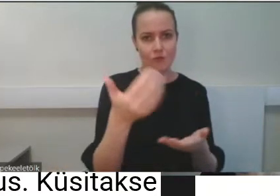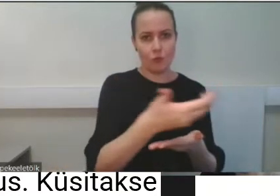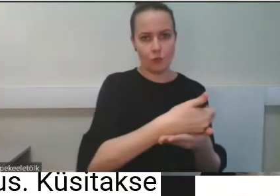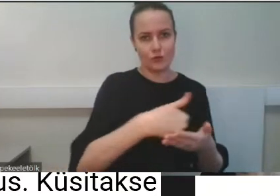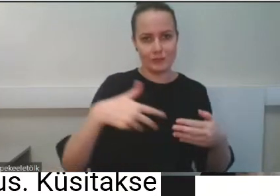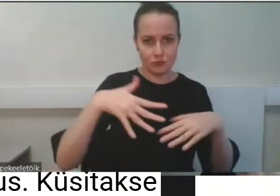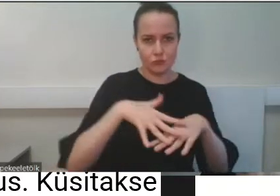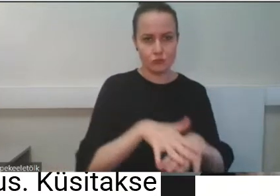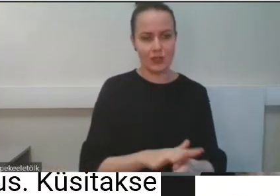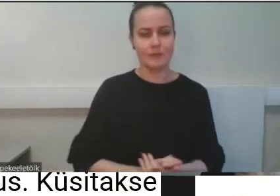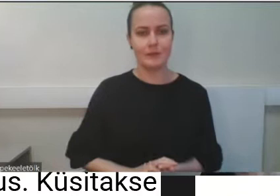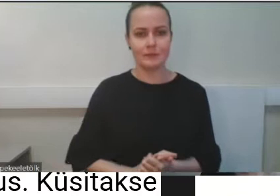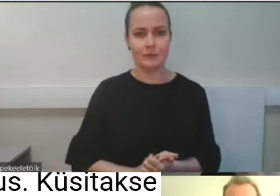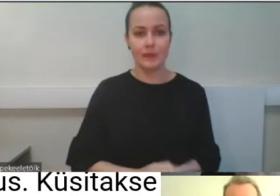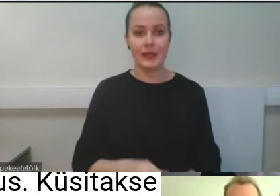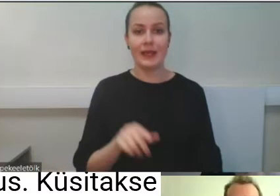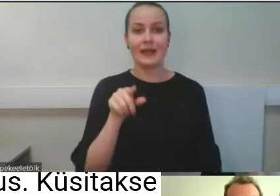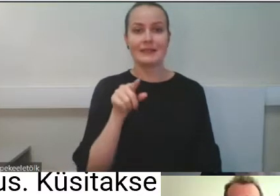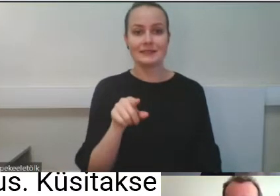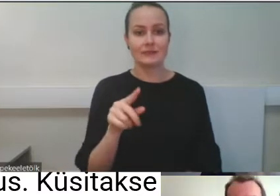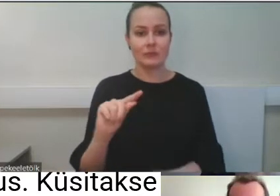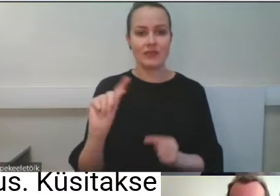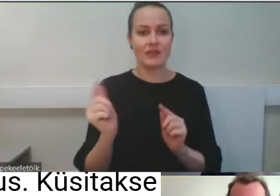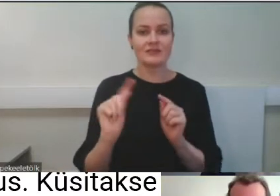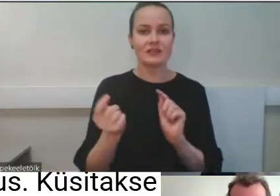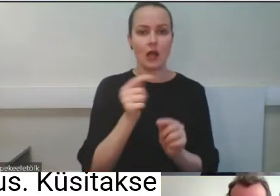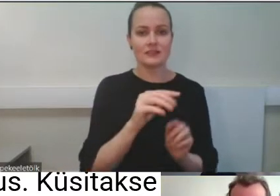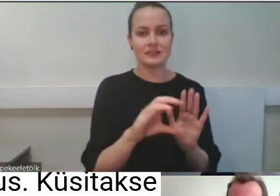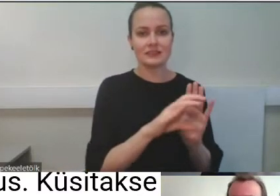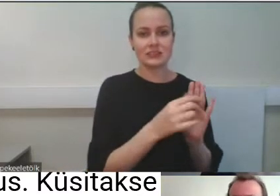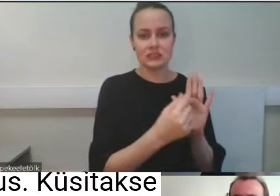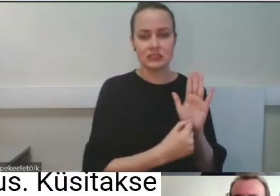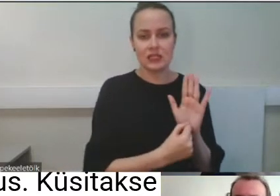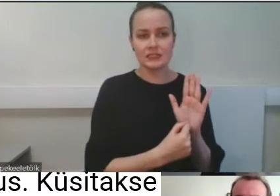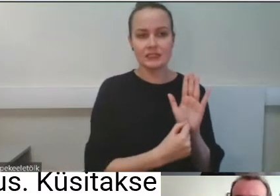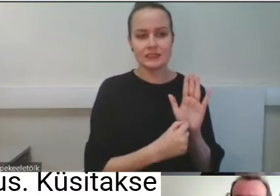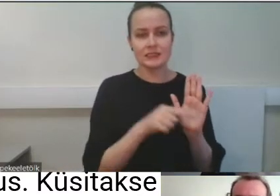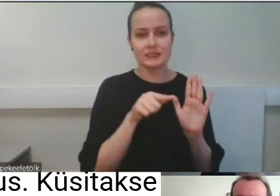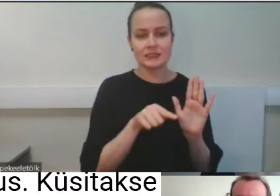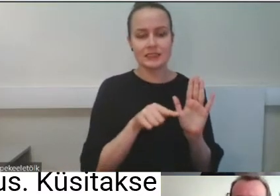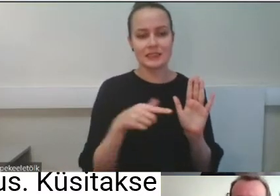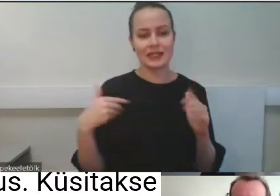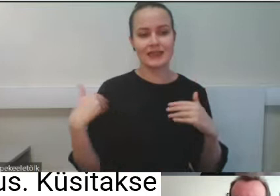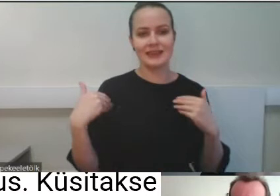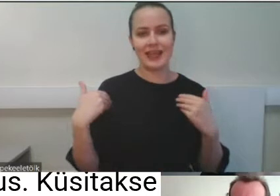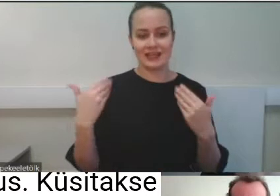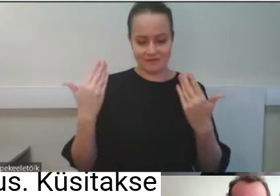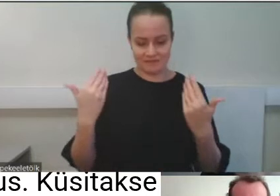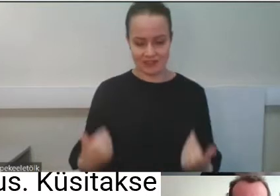Arengu Instituudiga ehk TAIga ja on osa siis sellisest laiemast Euroopa tervise